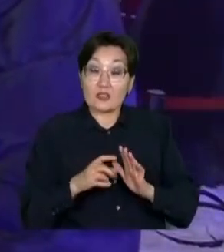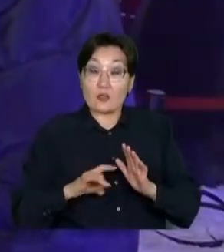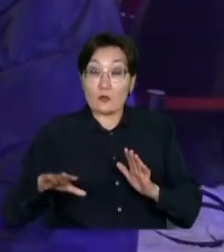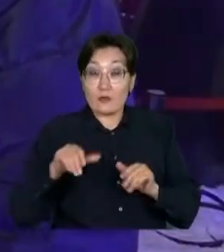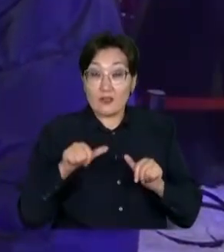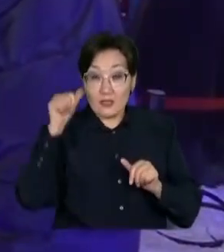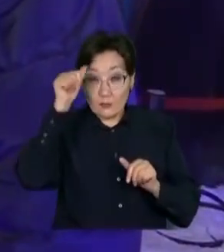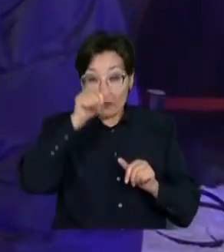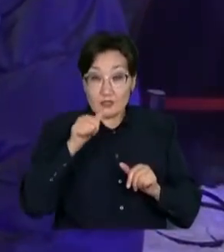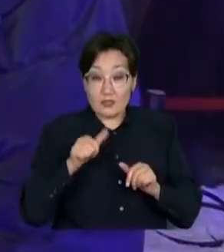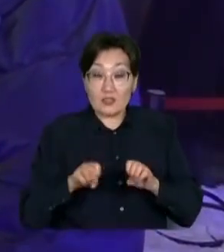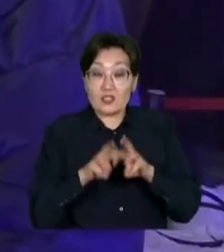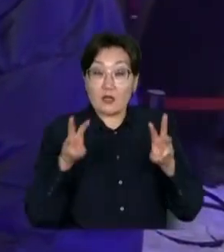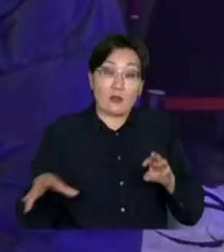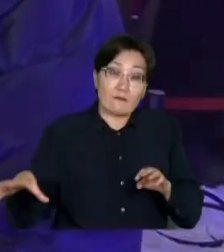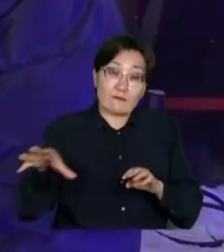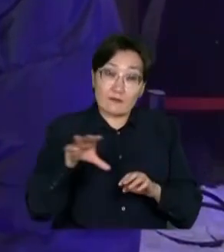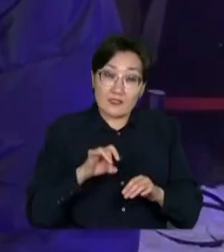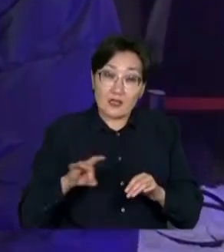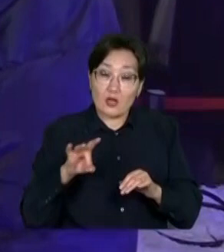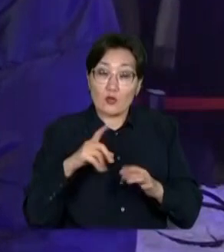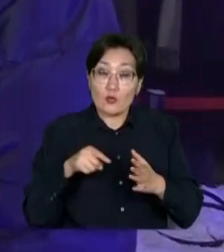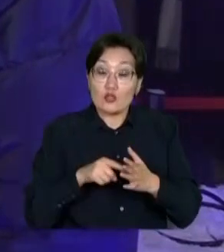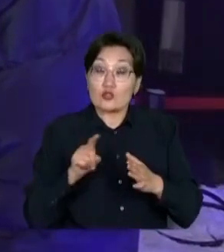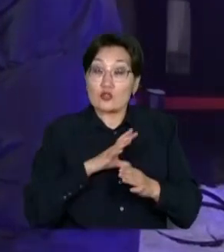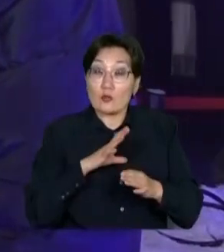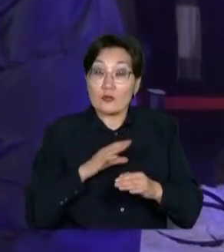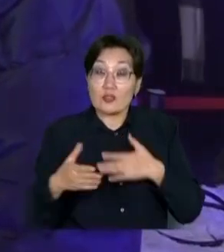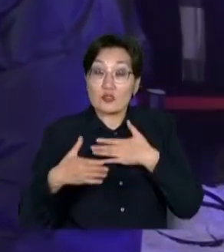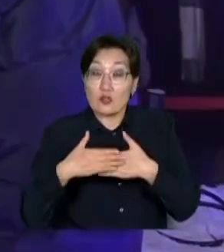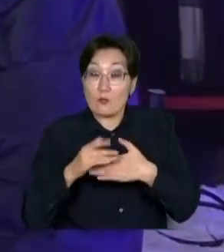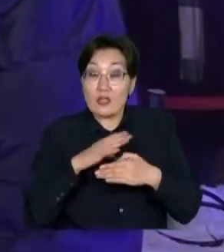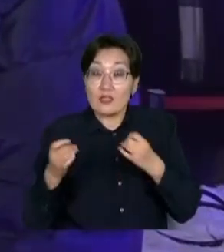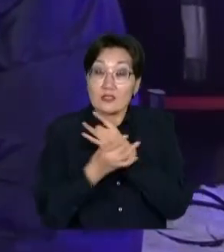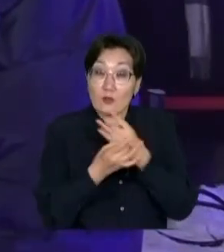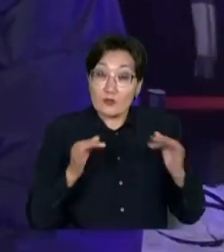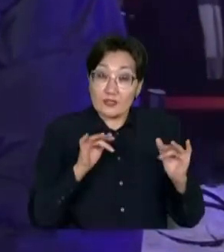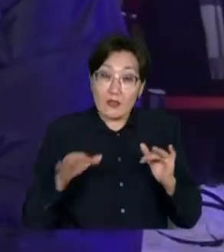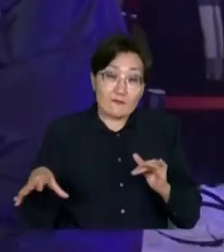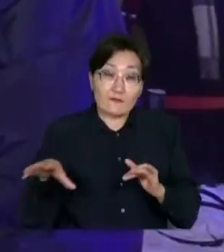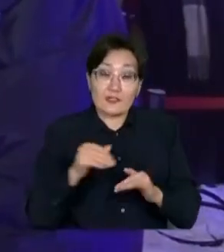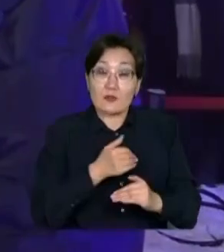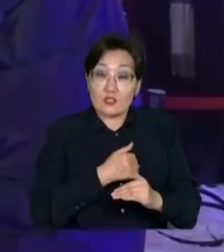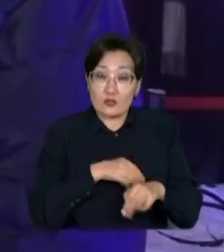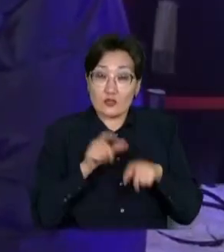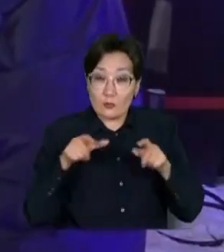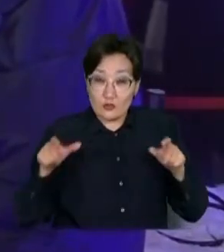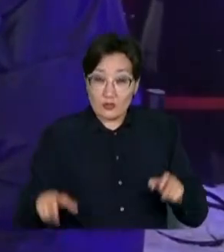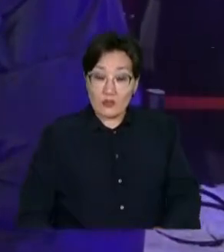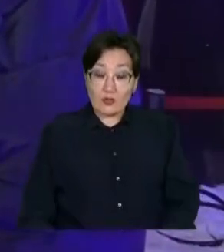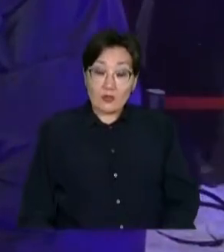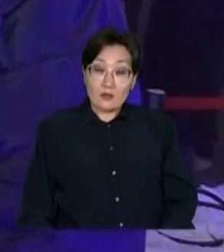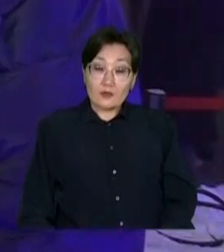в этом году охватим все районы мегаполиса, чтобы дать шаговую доступность на культурные мероприятия всем нашим горожанам. То